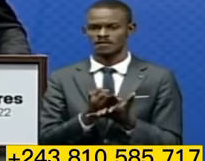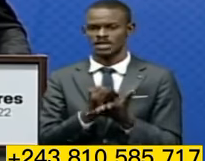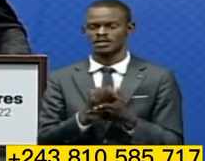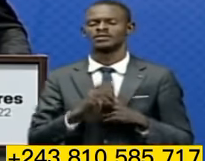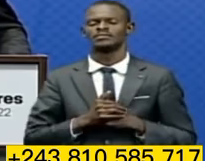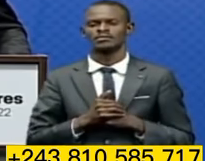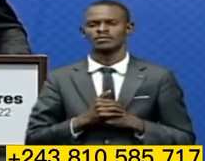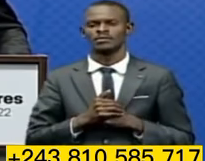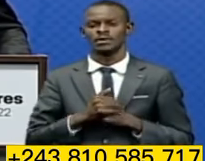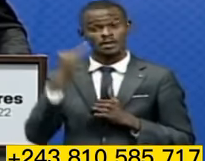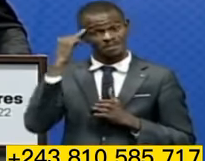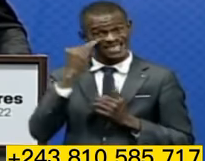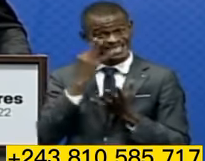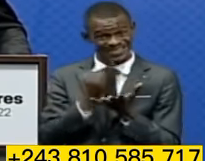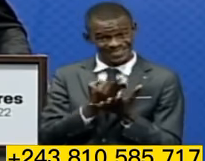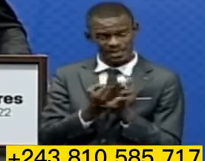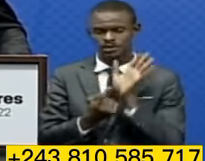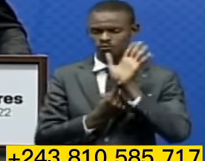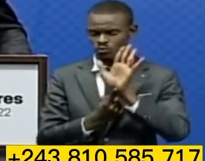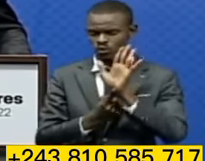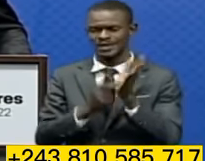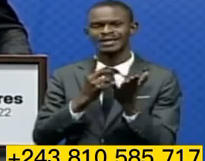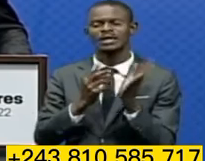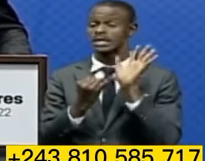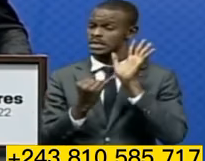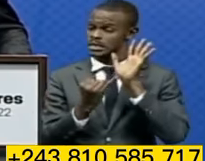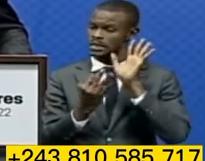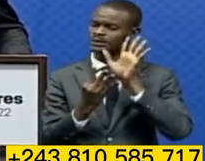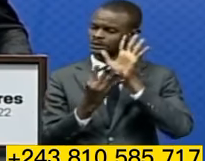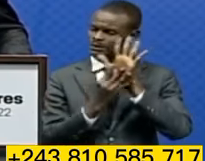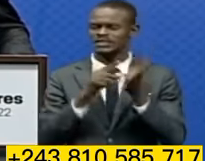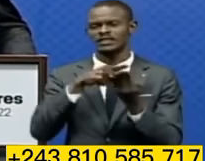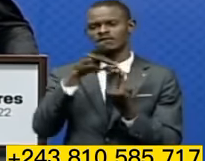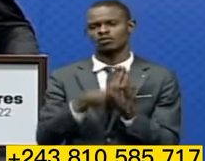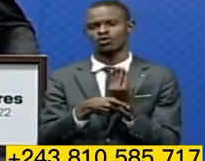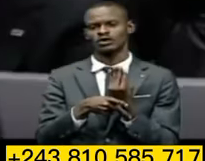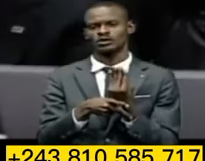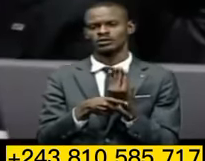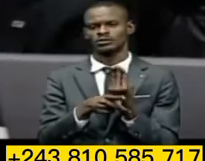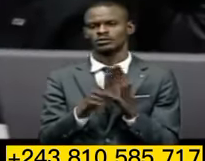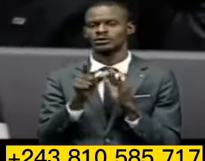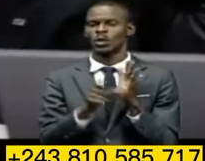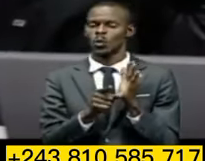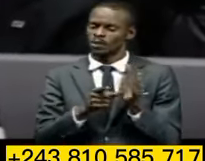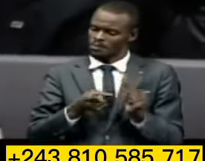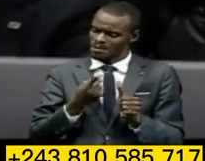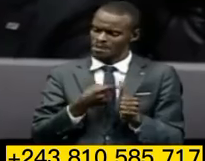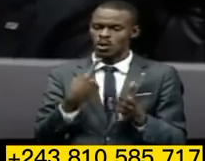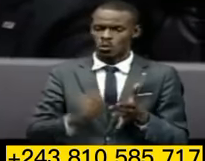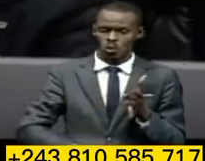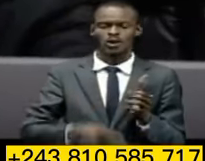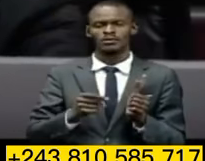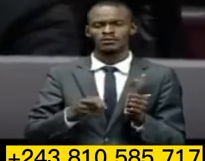9 projets de textes à son examen et à son approbation. Il s'agit, le premier a concerné